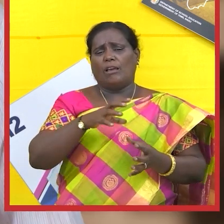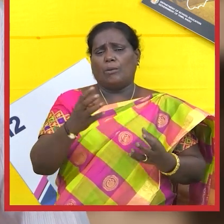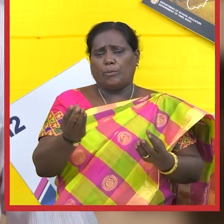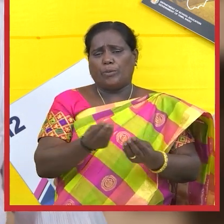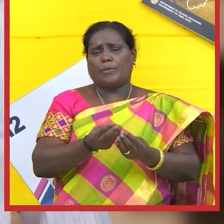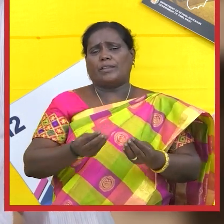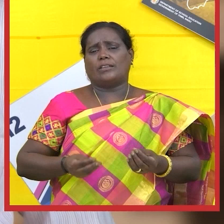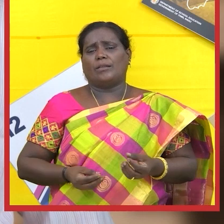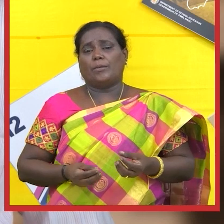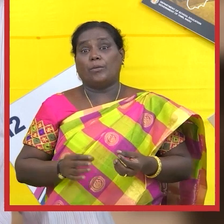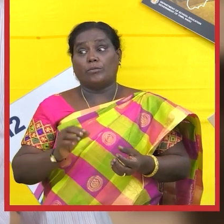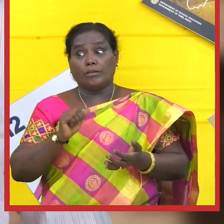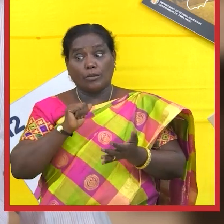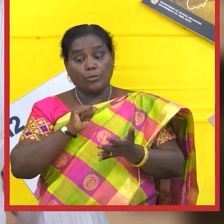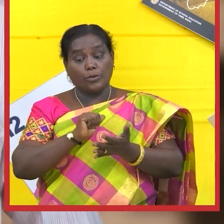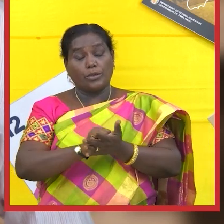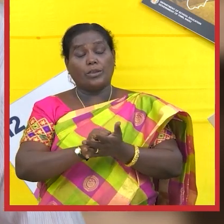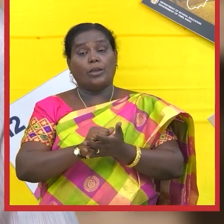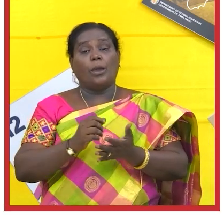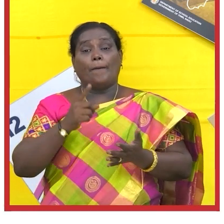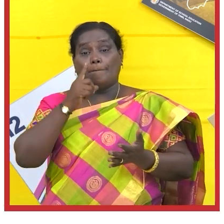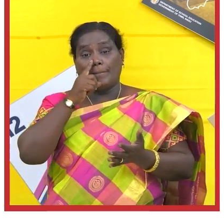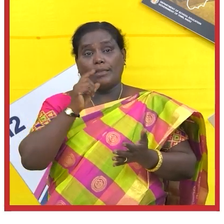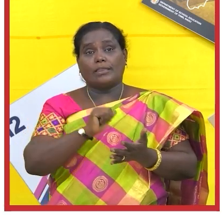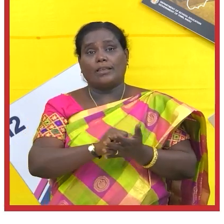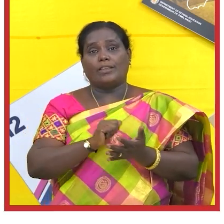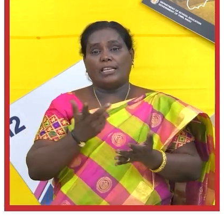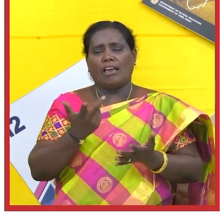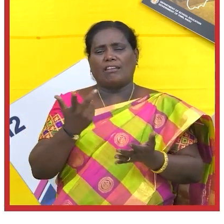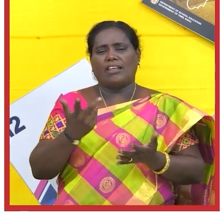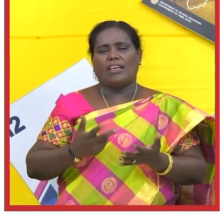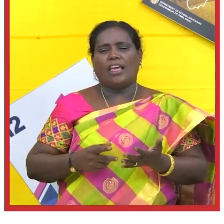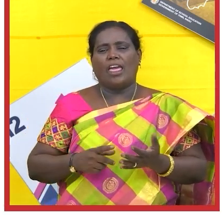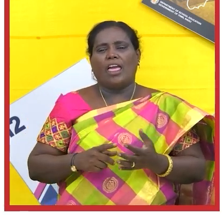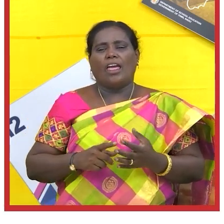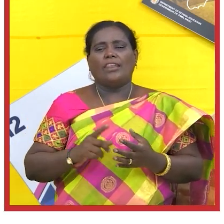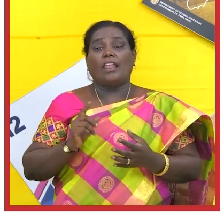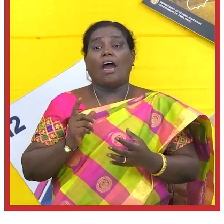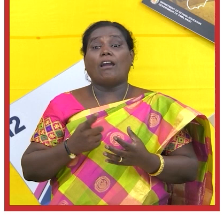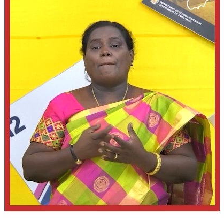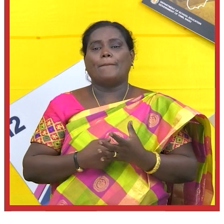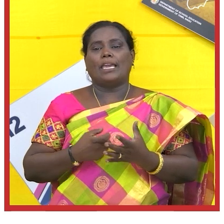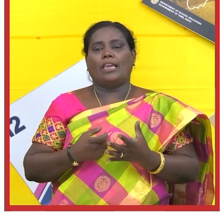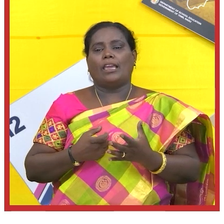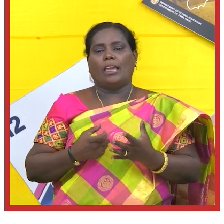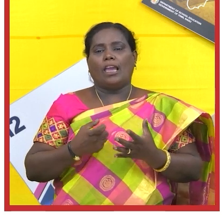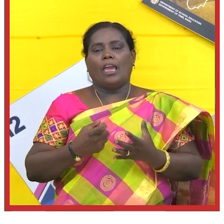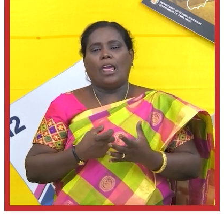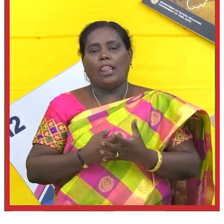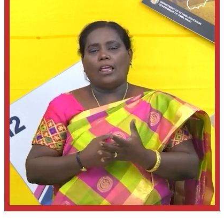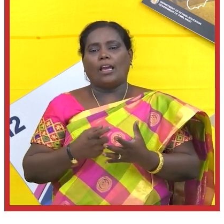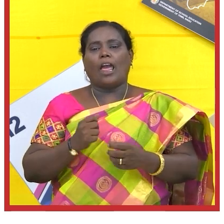அதில் மிக முக்கியமான பெண் தலைவர்கள் என்று சொன்னால் நாகம்மை அவர்களை நாம் நினைவில் கொள்ளலாம்.